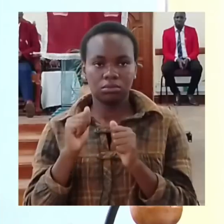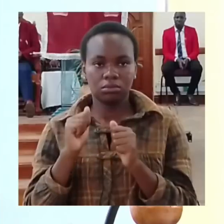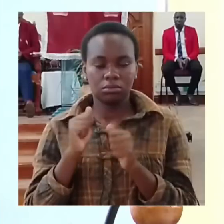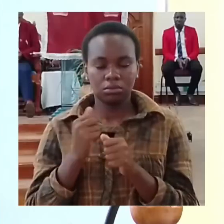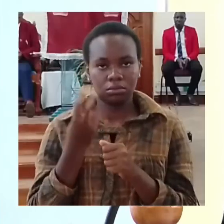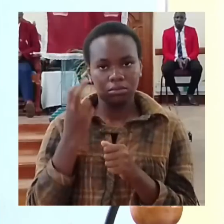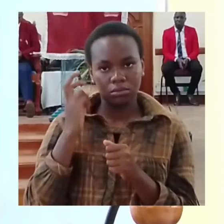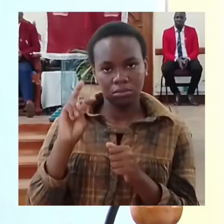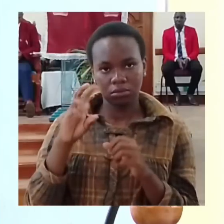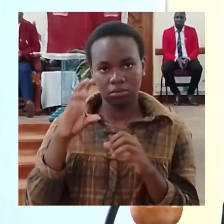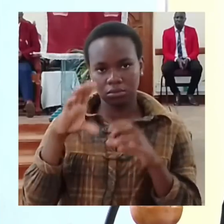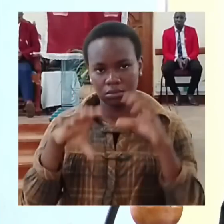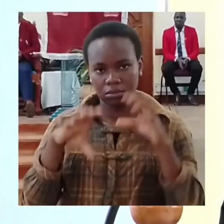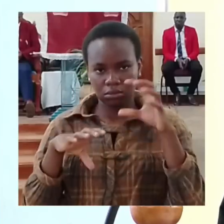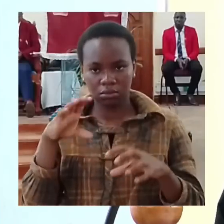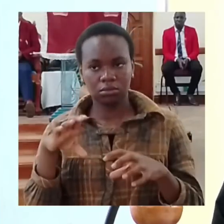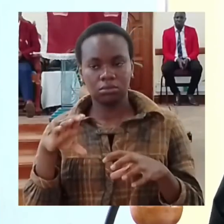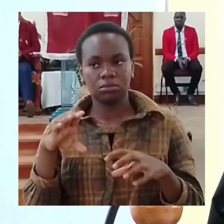nyonire nyamũ njega ndaiga,